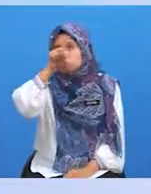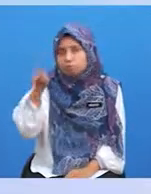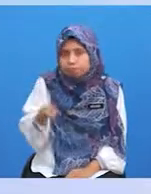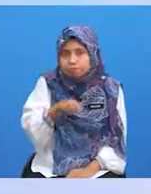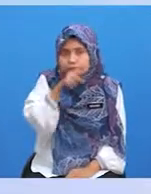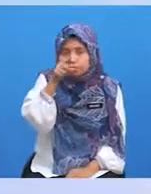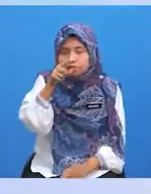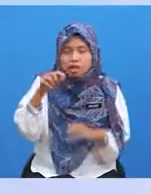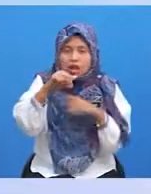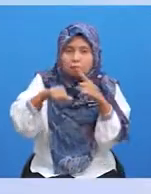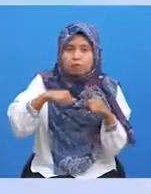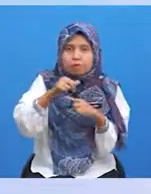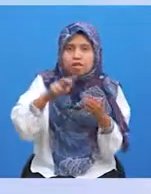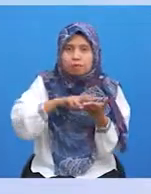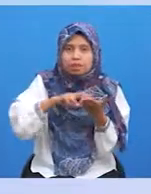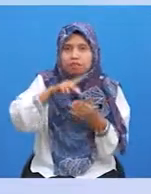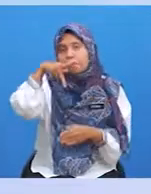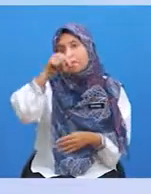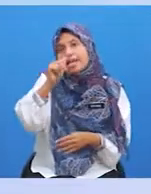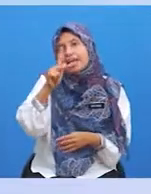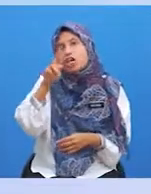Apabila membaca perkataan